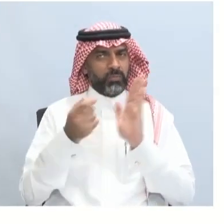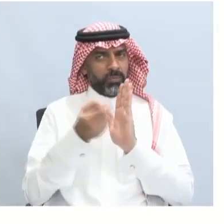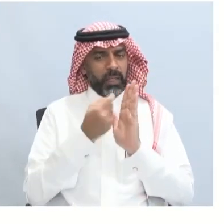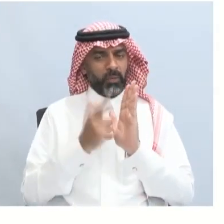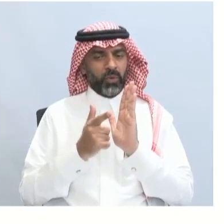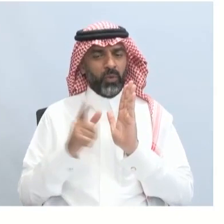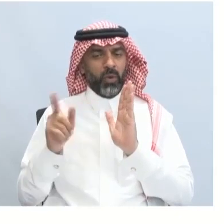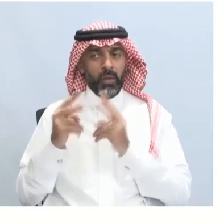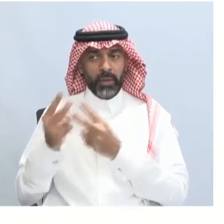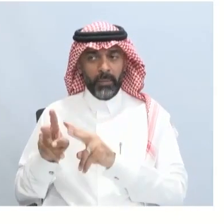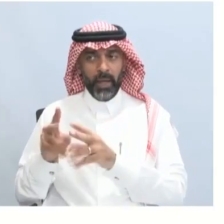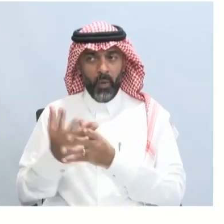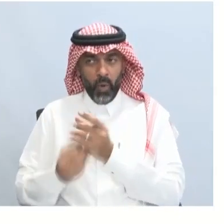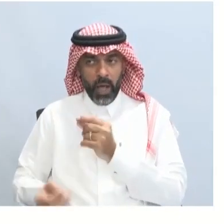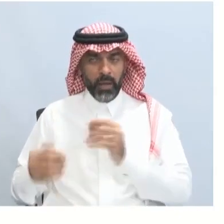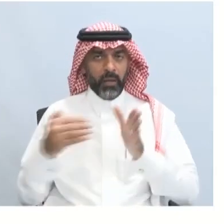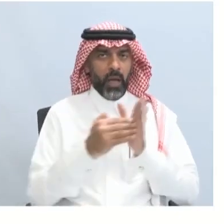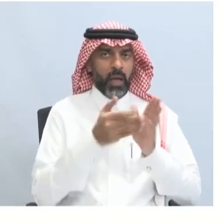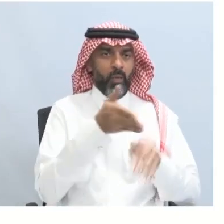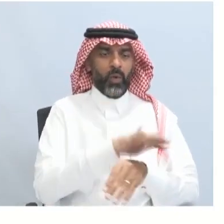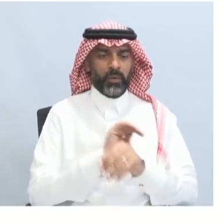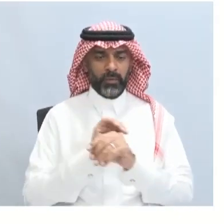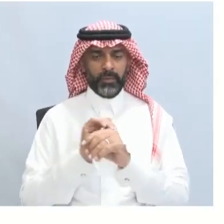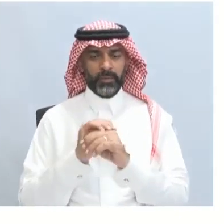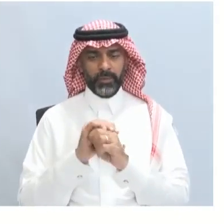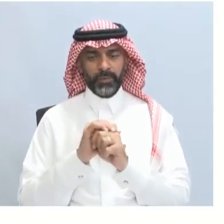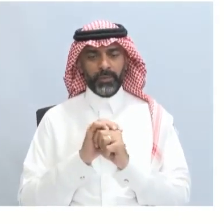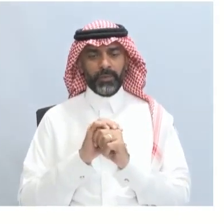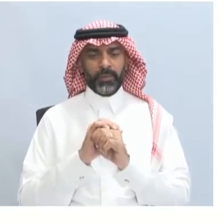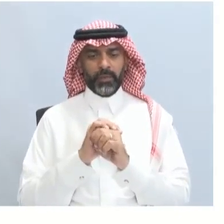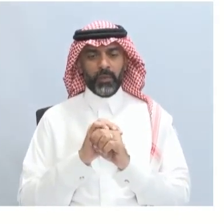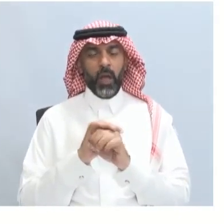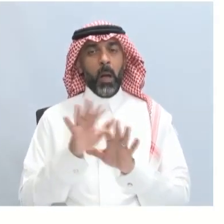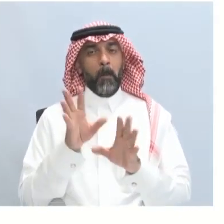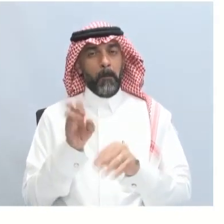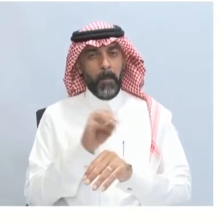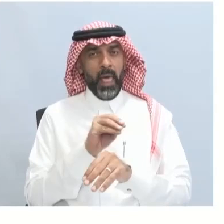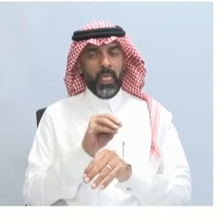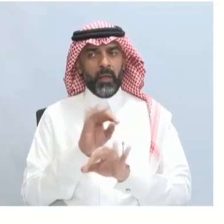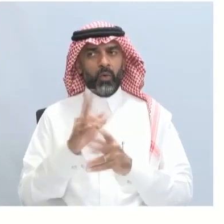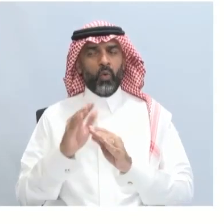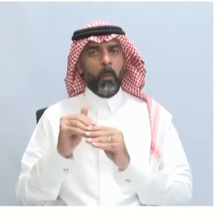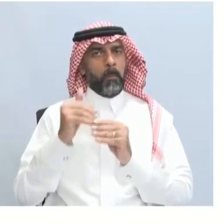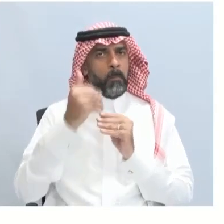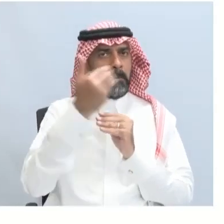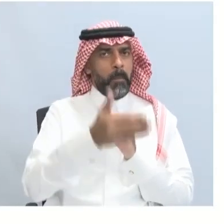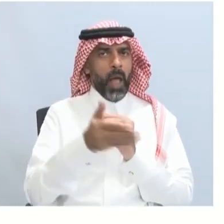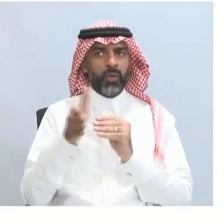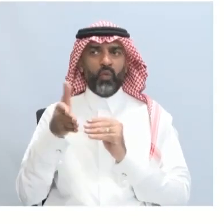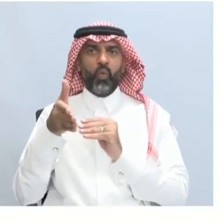استثناءات حيث تمتد الشخصيه القانونيه الطبيعيه في بعض الحالات الى ما بعد الوفاه فاذا كانت تركه